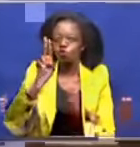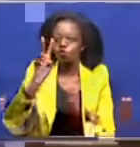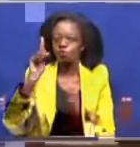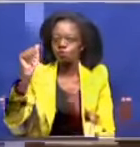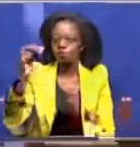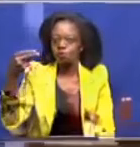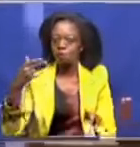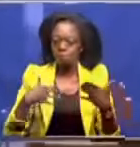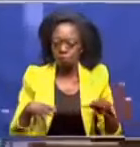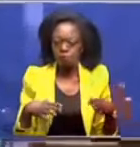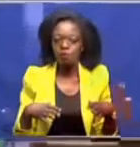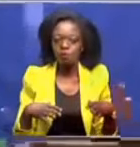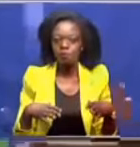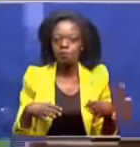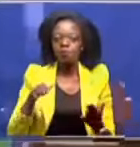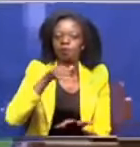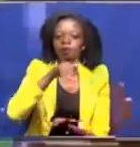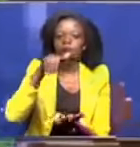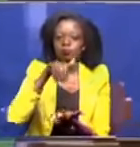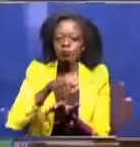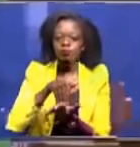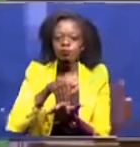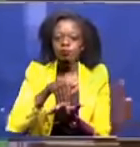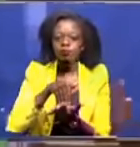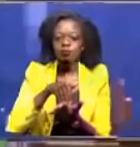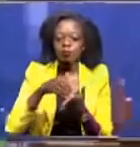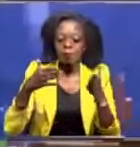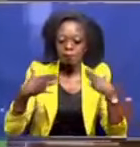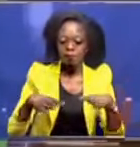palikuwa ni kama the center of paganism.